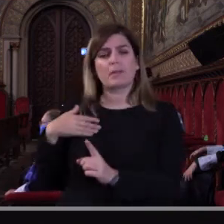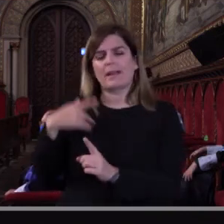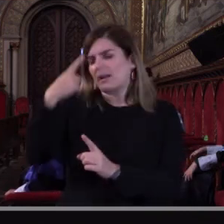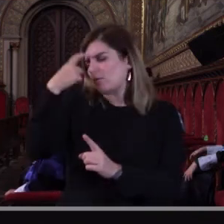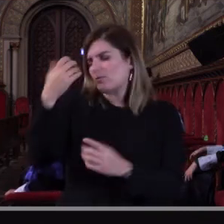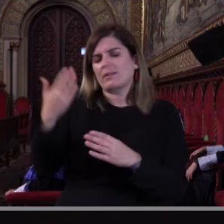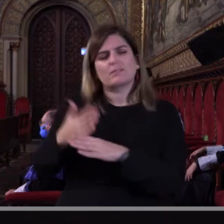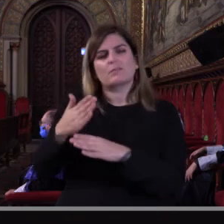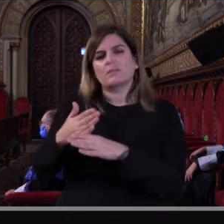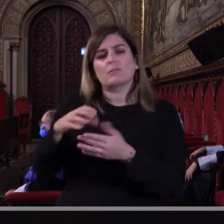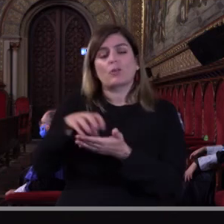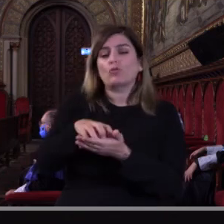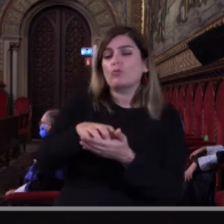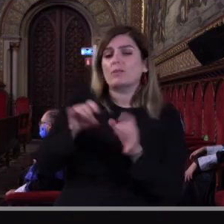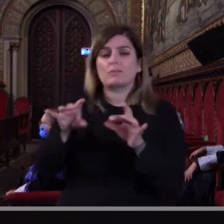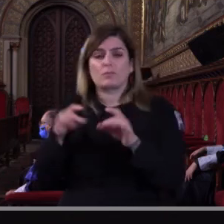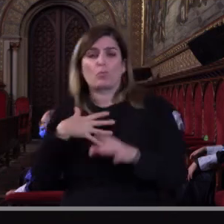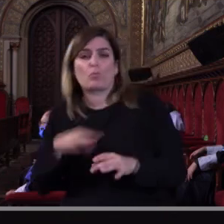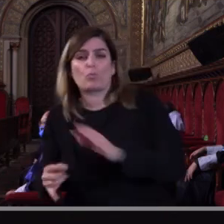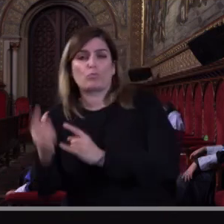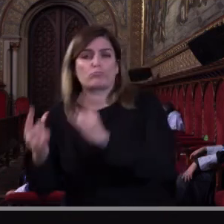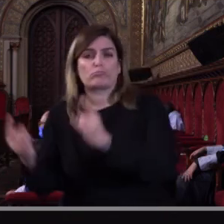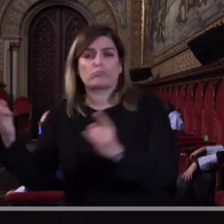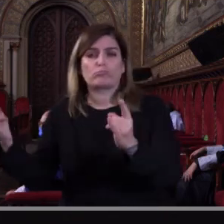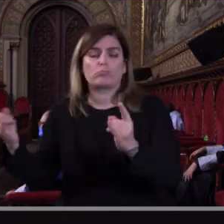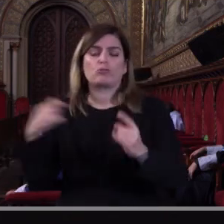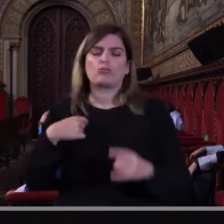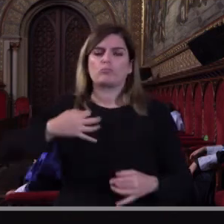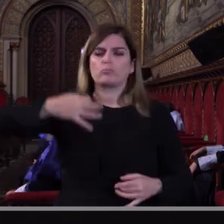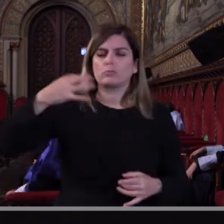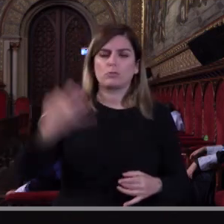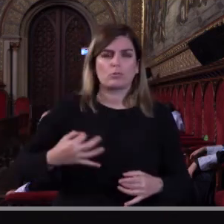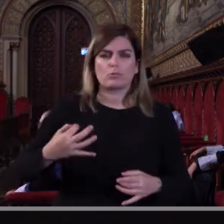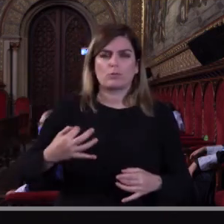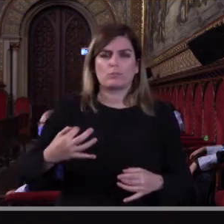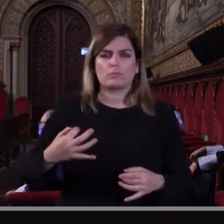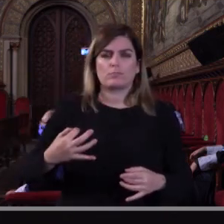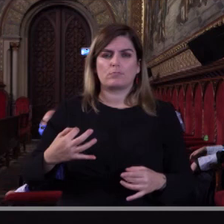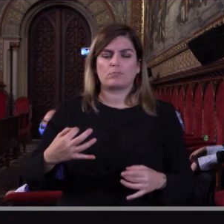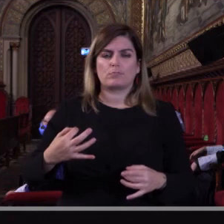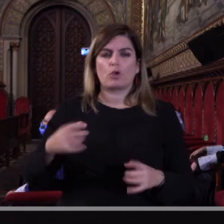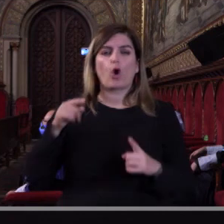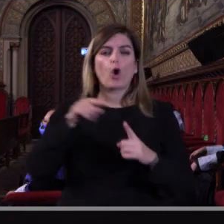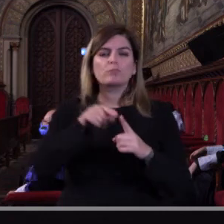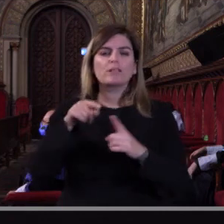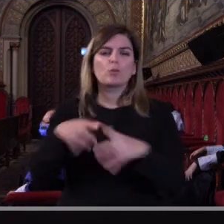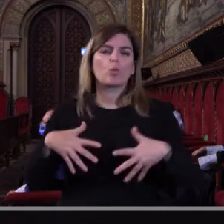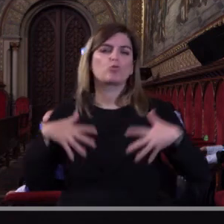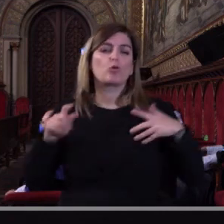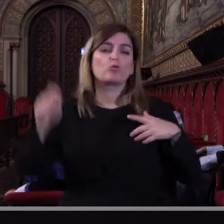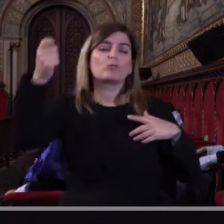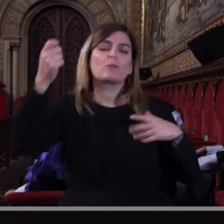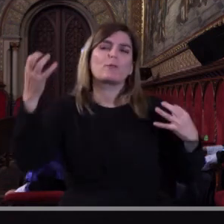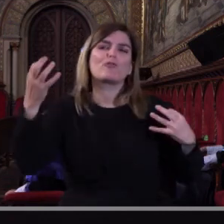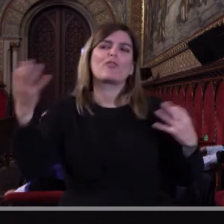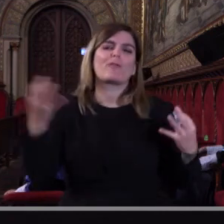la incertesa i la vulnerabilitat. Crec sincerament que no aconseguirem les nostres fites i il·lusions si no assumim que